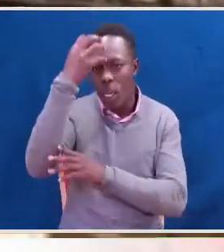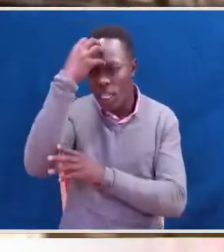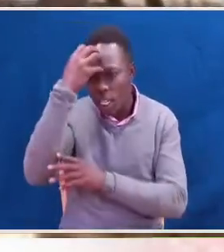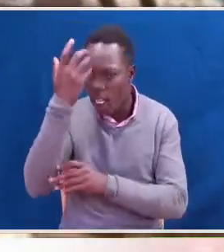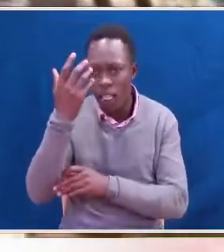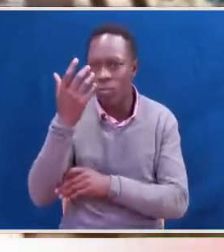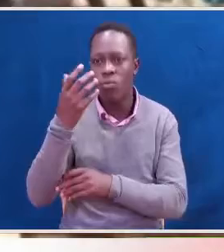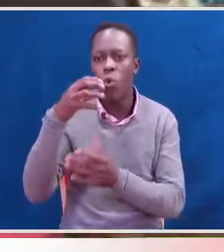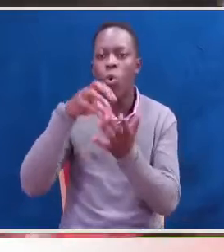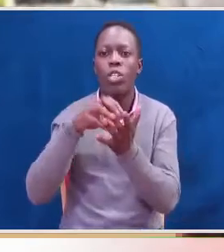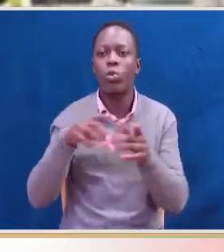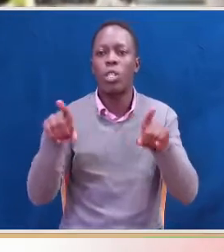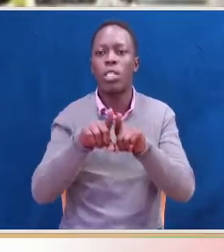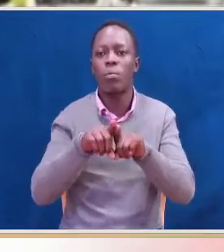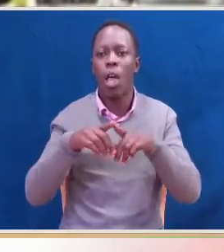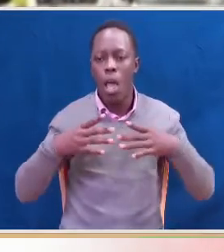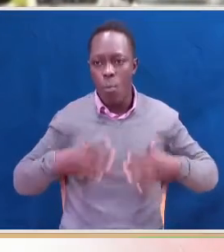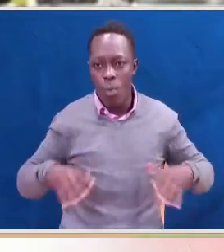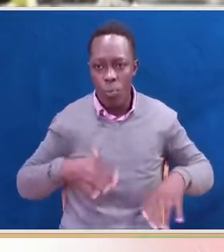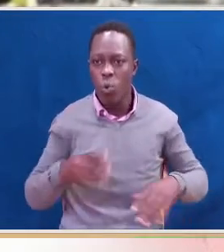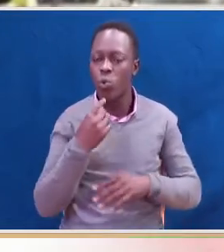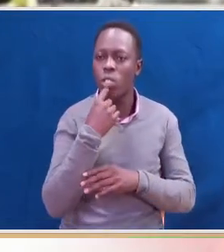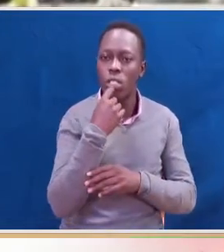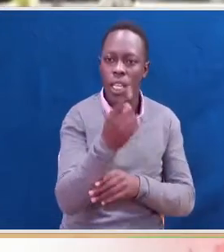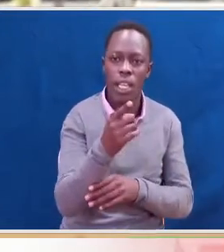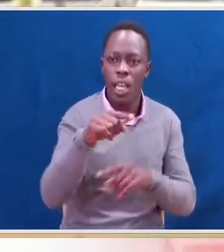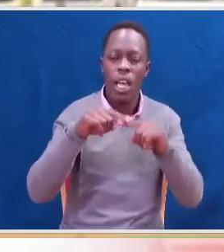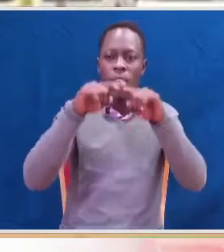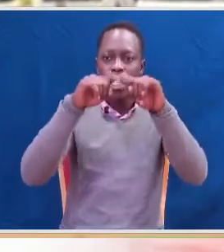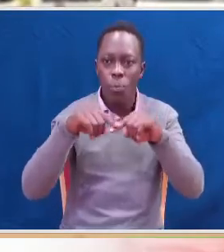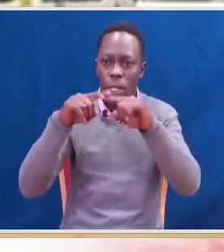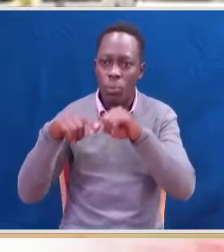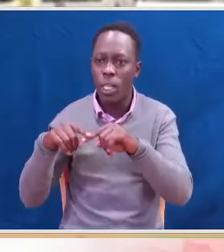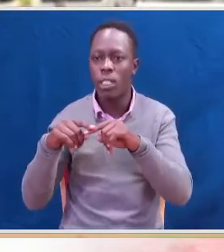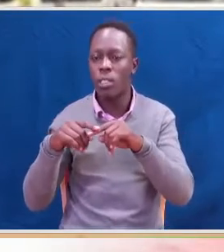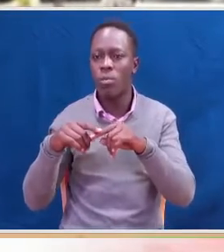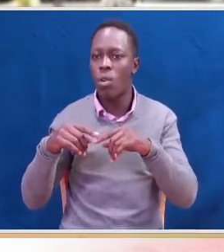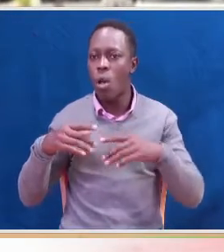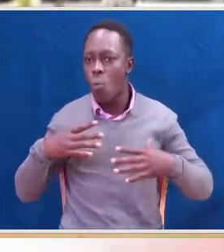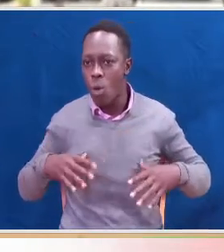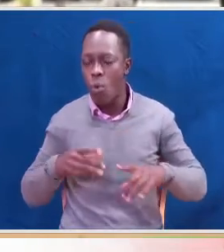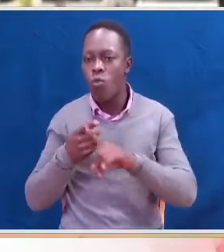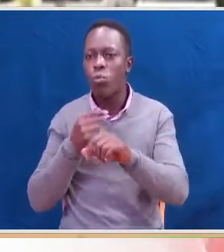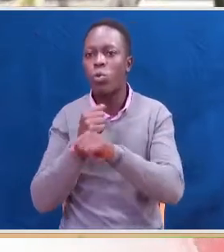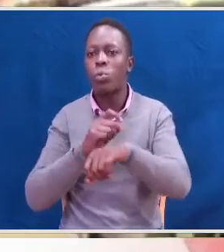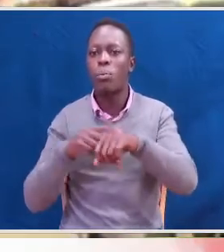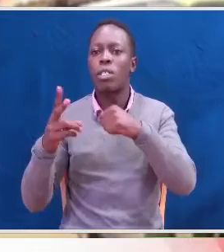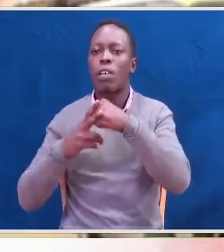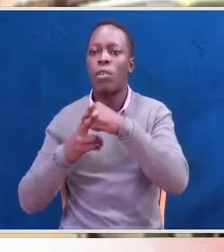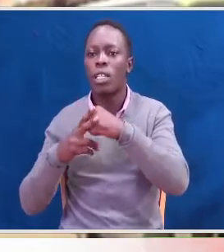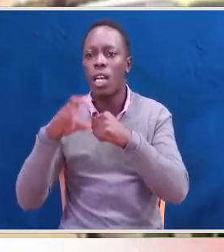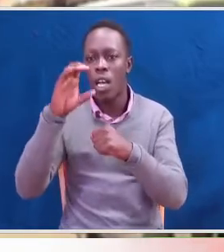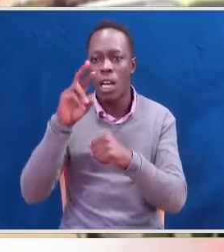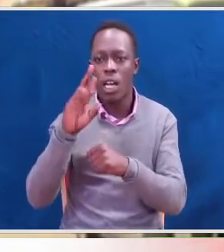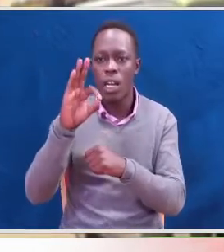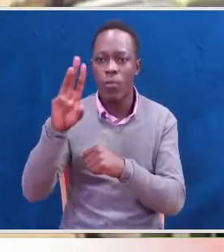sio tofauti. Wakazi hapa wanasema wanawategemea wateja wanaotoka afisini jioni, na kafyu saa